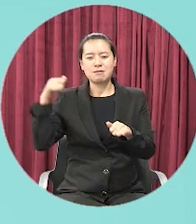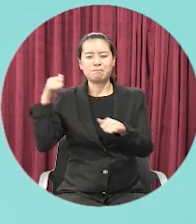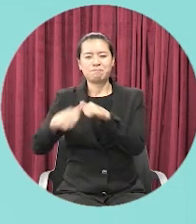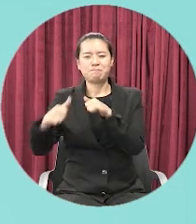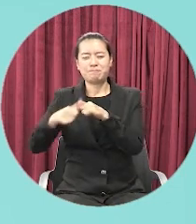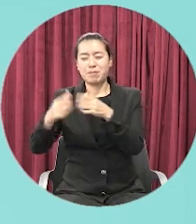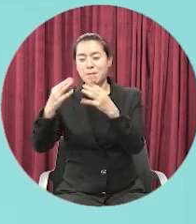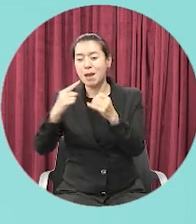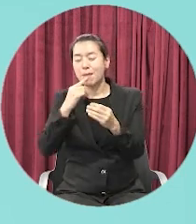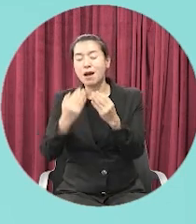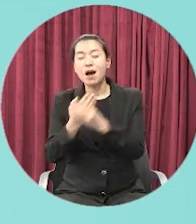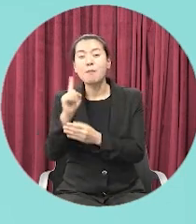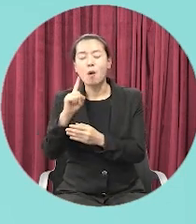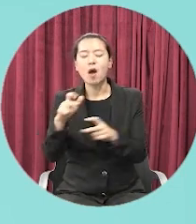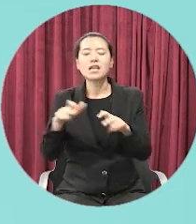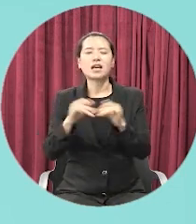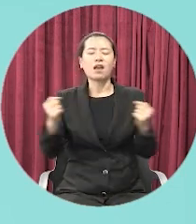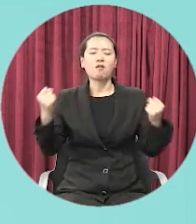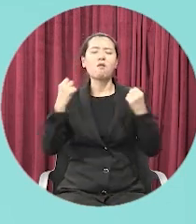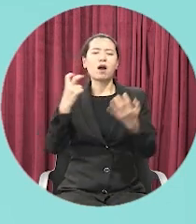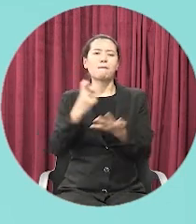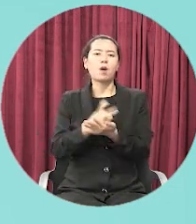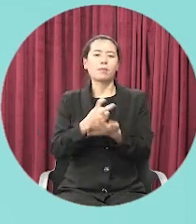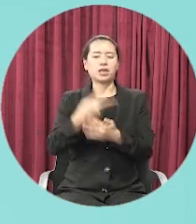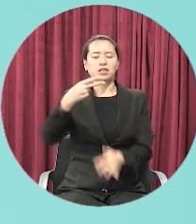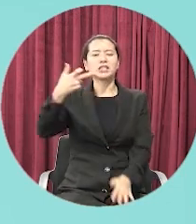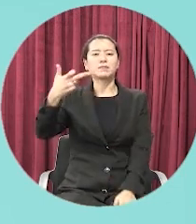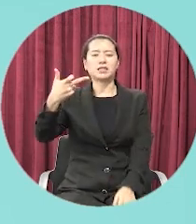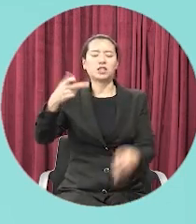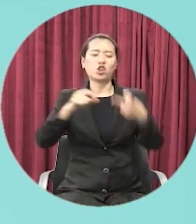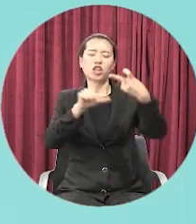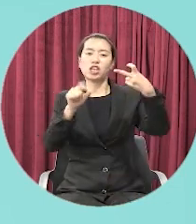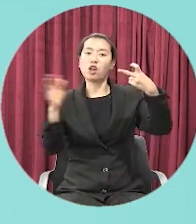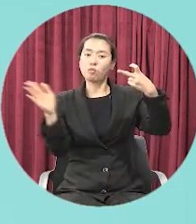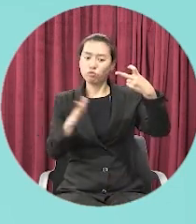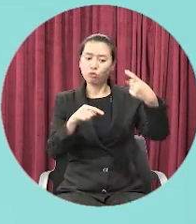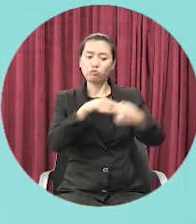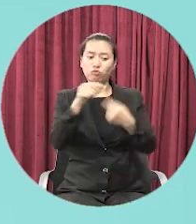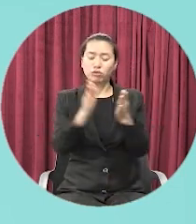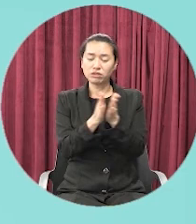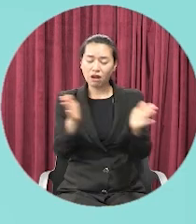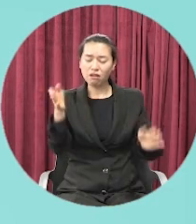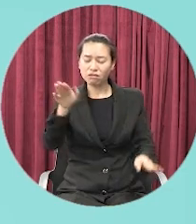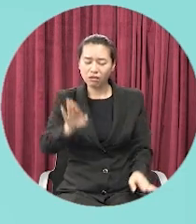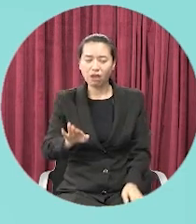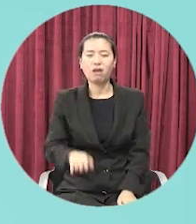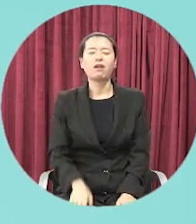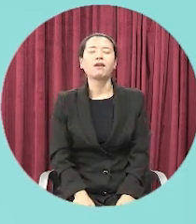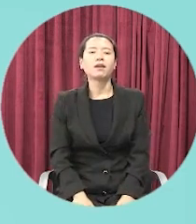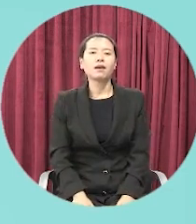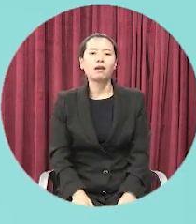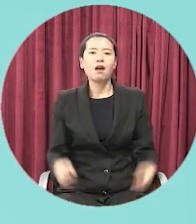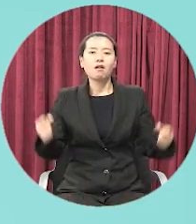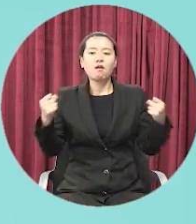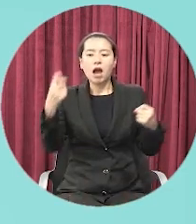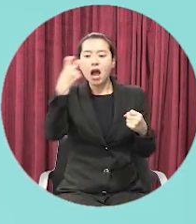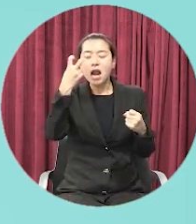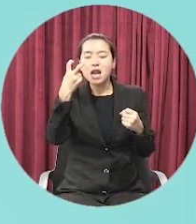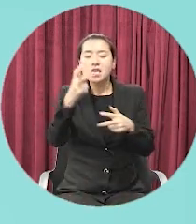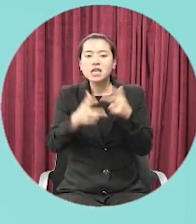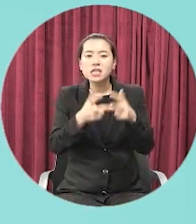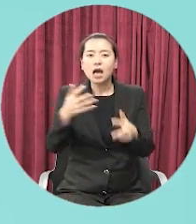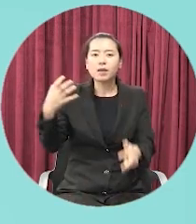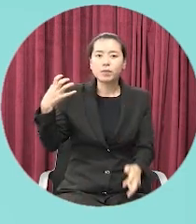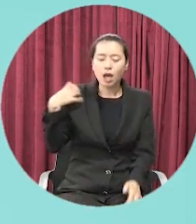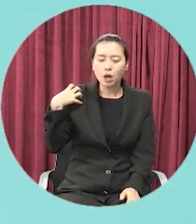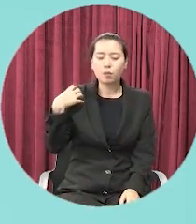중에 하나가 장애인 건강권 법이 2017년 도시가 합자 시 얘기되고 있는데 거기 있는 건강관리 사업 주치 에서